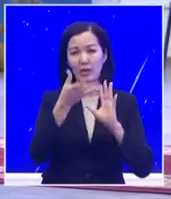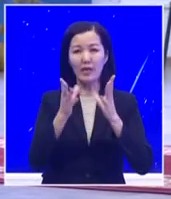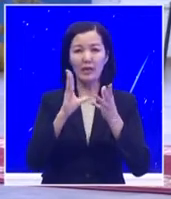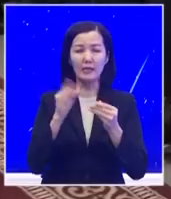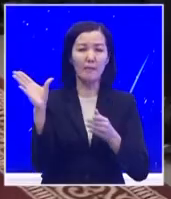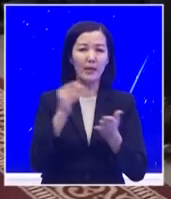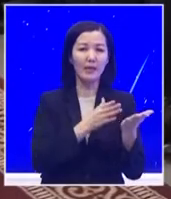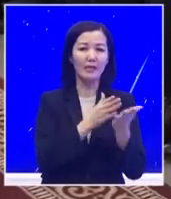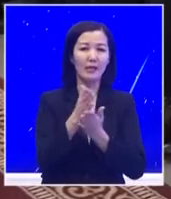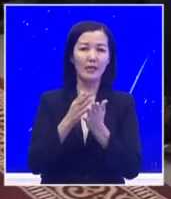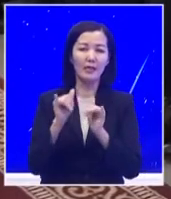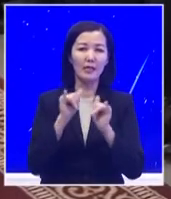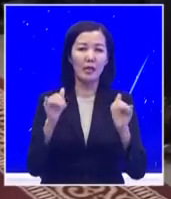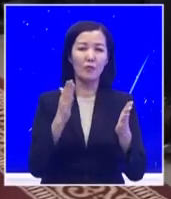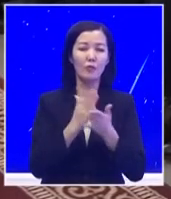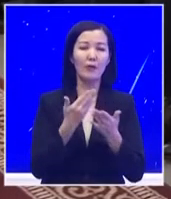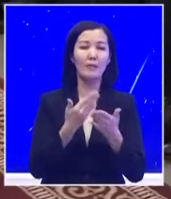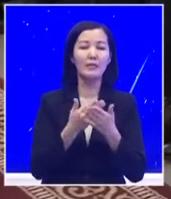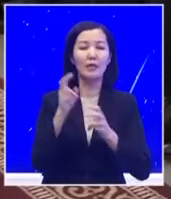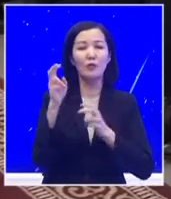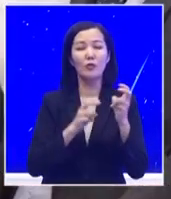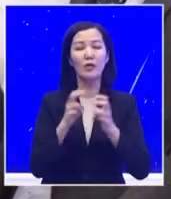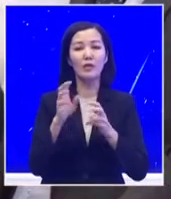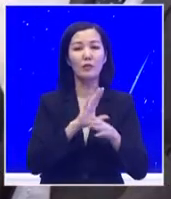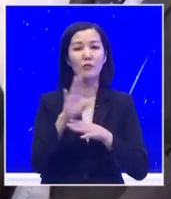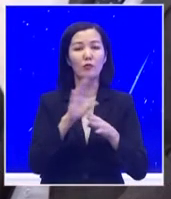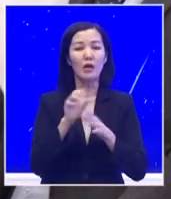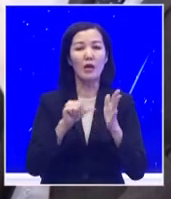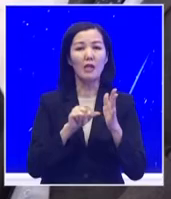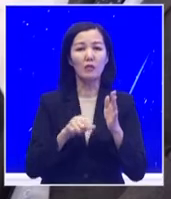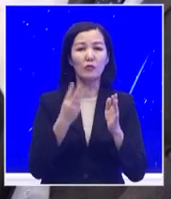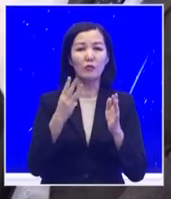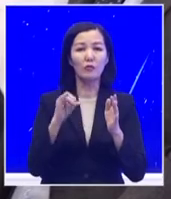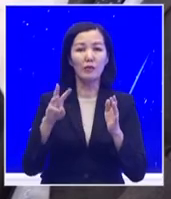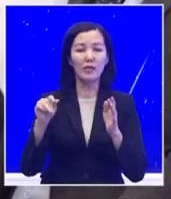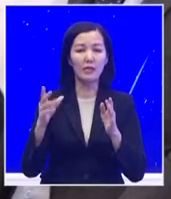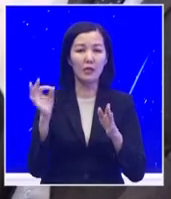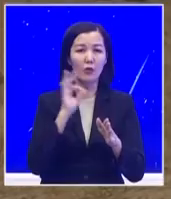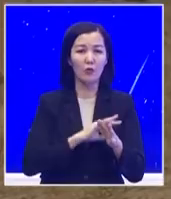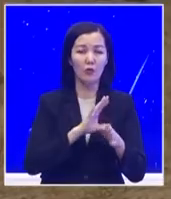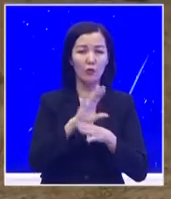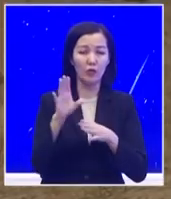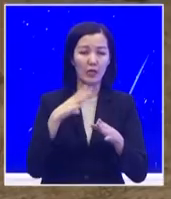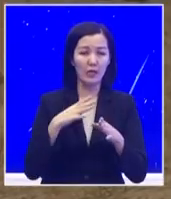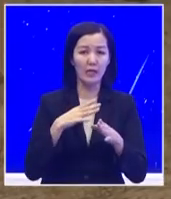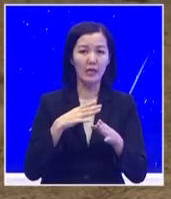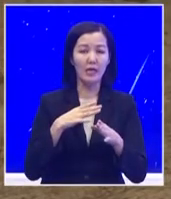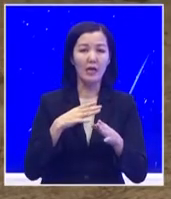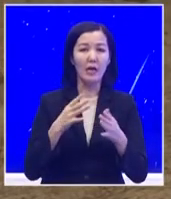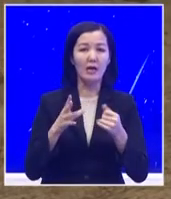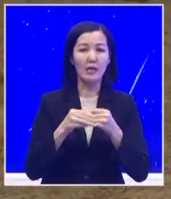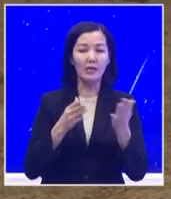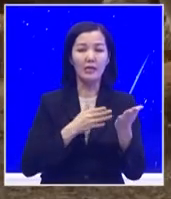салада да ілгерілеушілік бар. Мәселен, өнеркәсіп өндірісінде 6,3 миллиард теңгенің өнімі өндірілген. Аграрлық сала